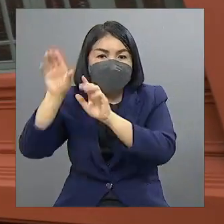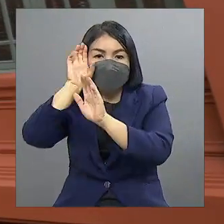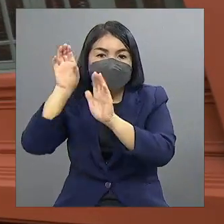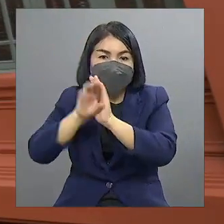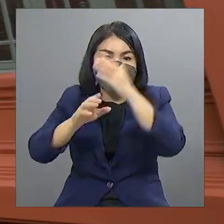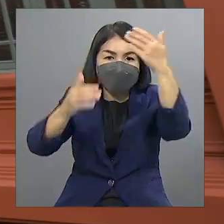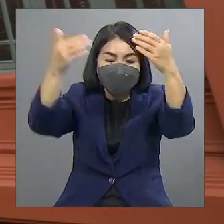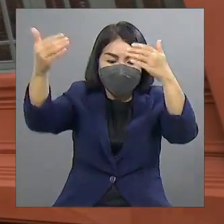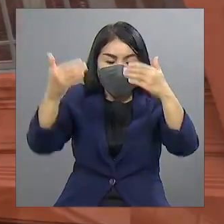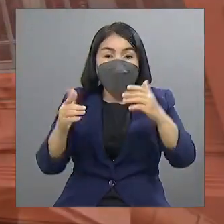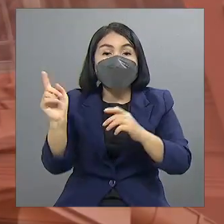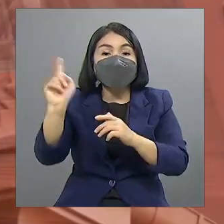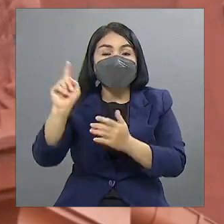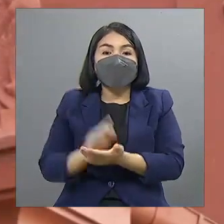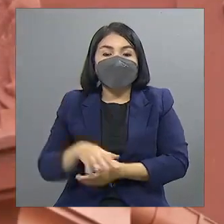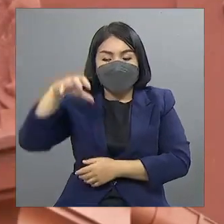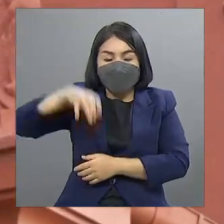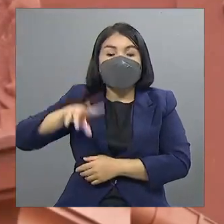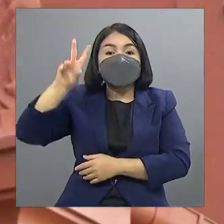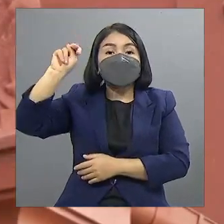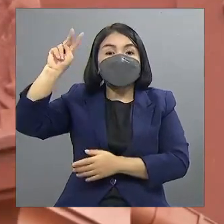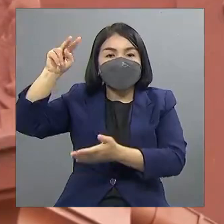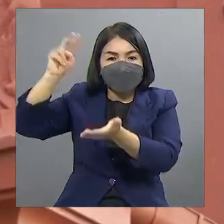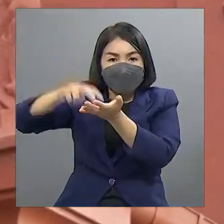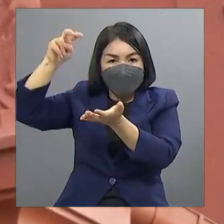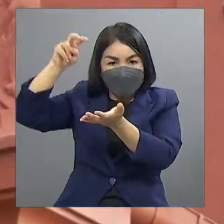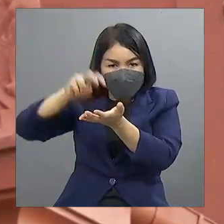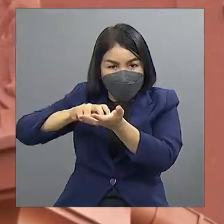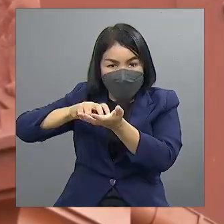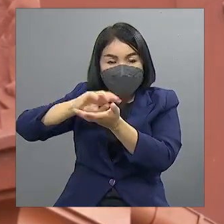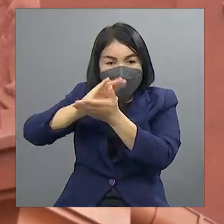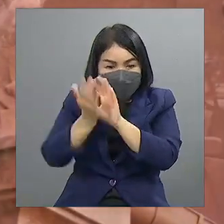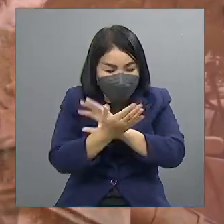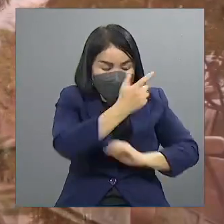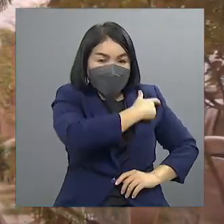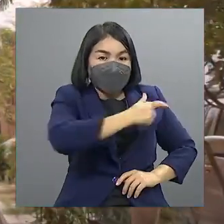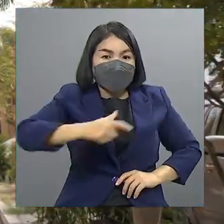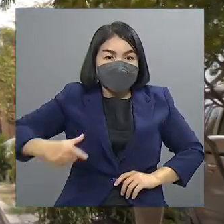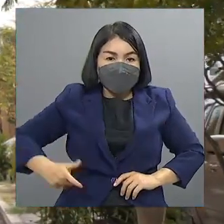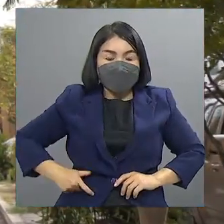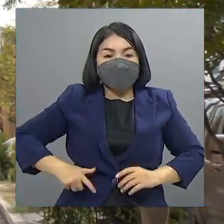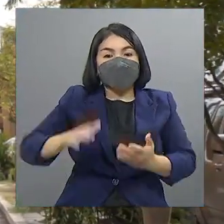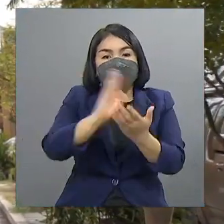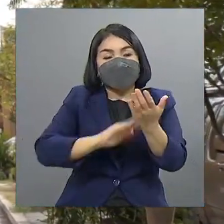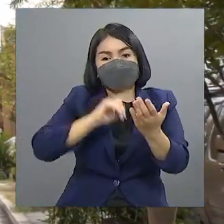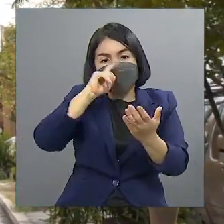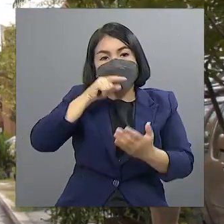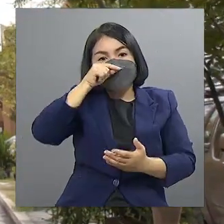สโกประกาศขึ้นทะเบียนเอกสารในการปฏิรูปประเทศของรัชกาลที่5เป็นมรดกโลกครับ